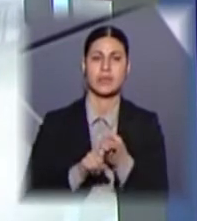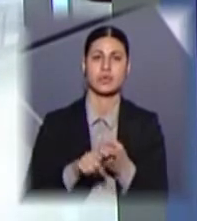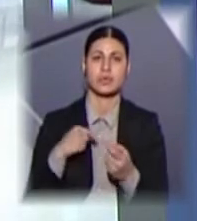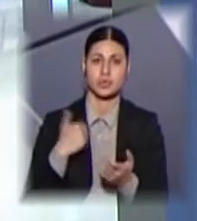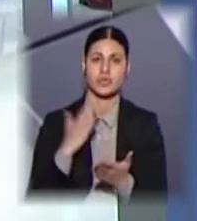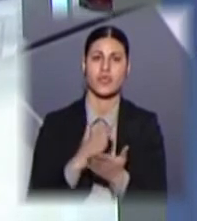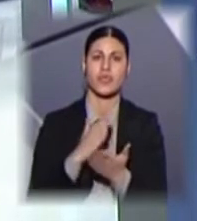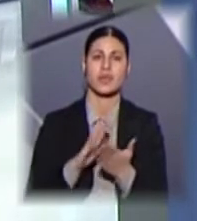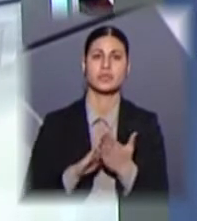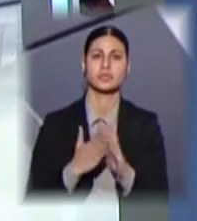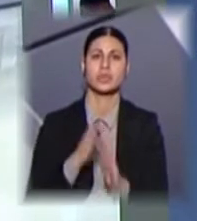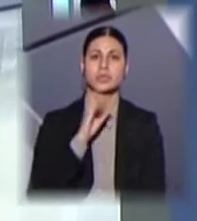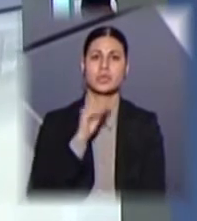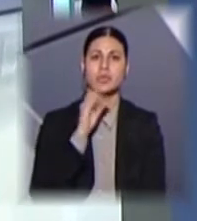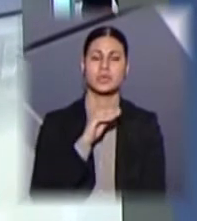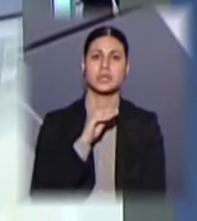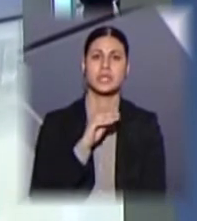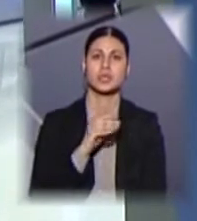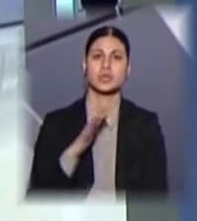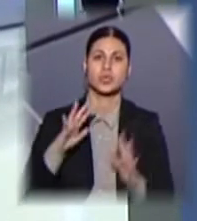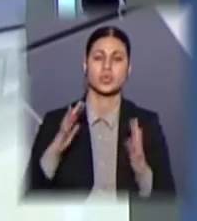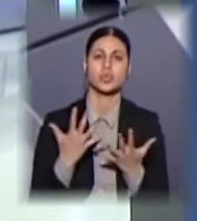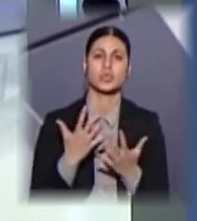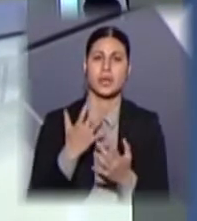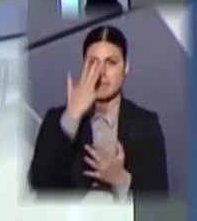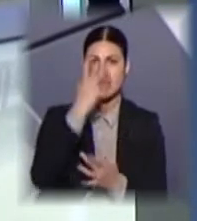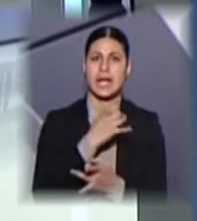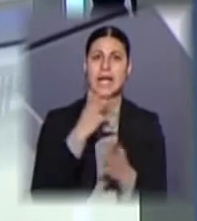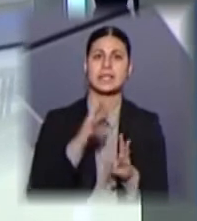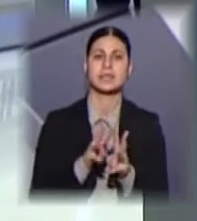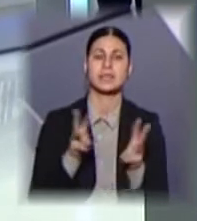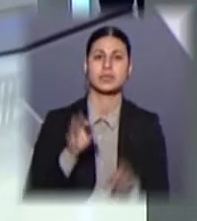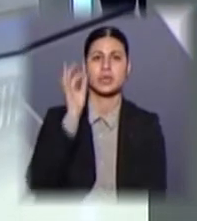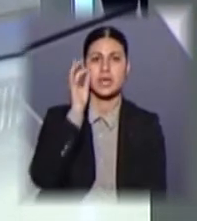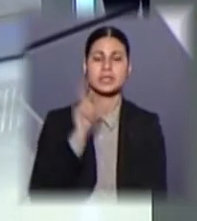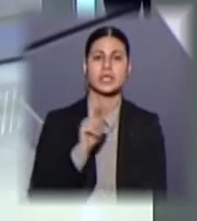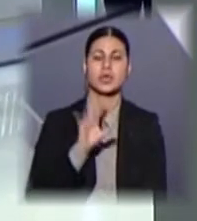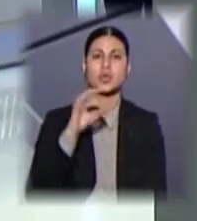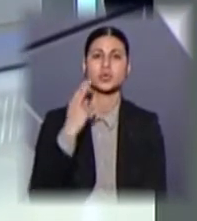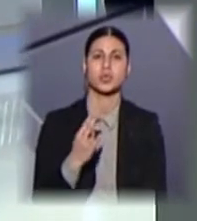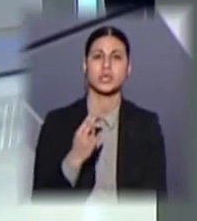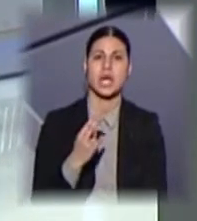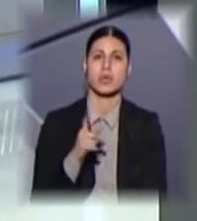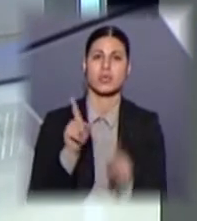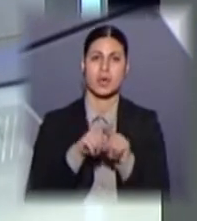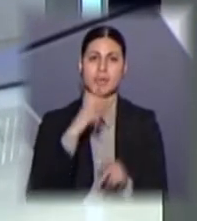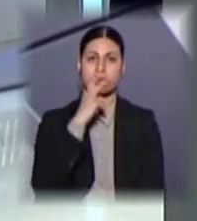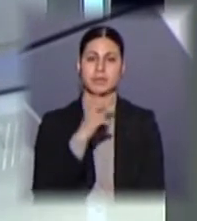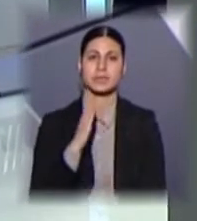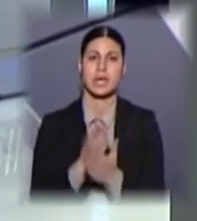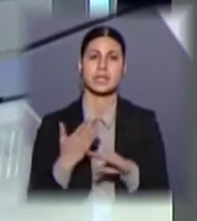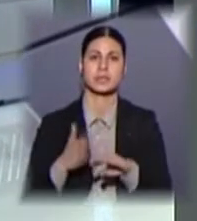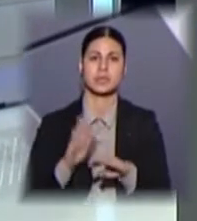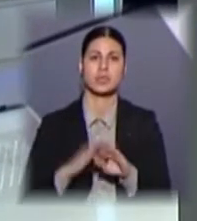გვაქვს სიტუაცია, როდესაც უცებ განათლების სამინისტროს გაახსენდა, რომ თურმე სოციალური ფონი, რომელიც არ ამგონია,